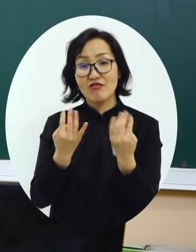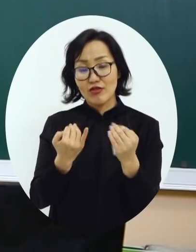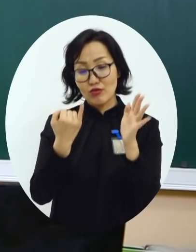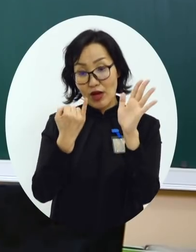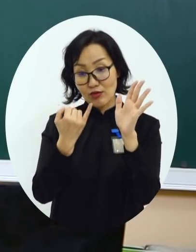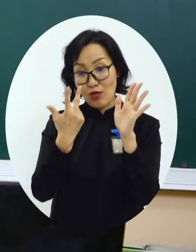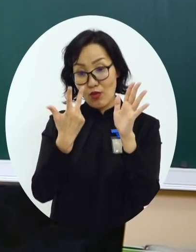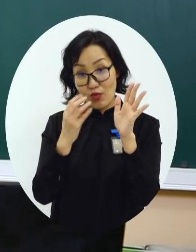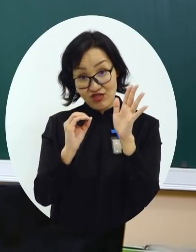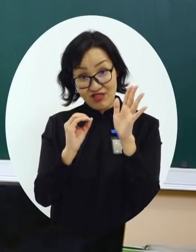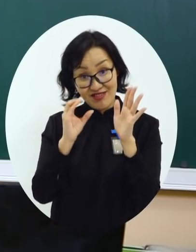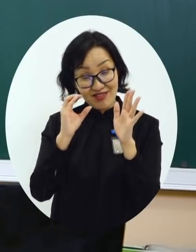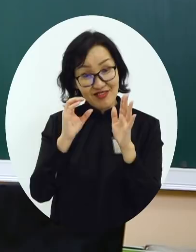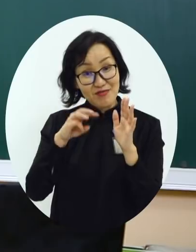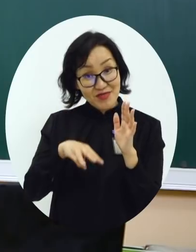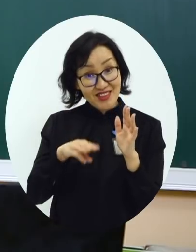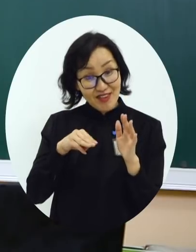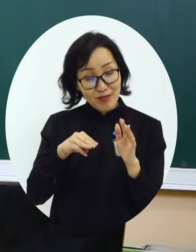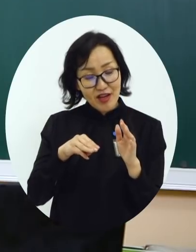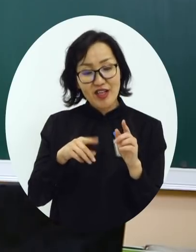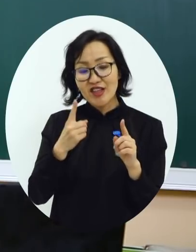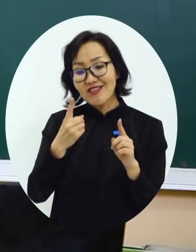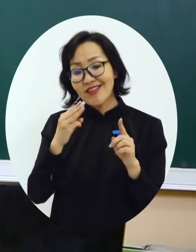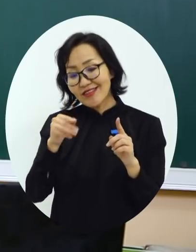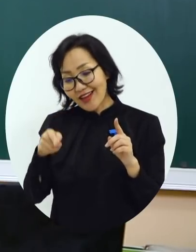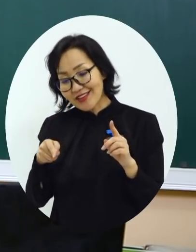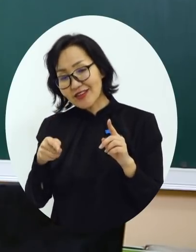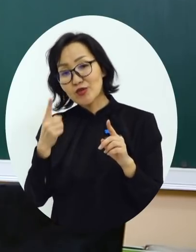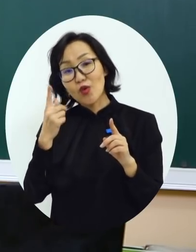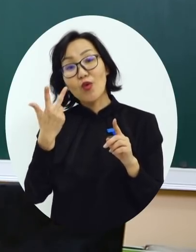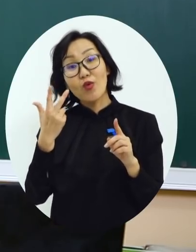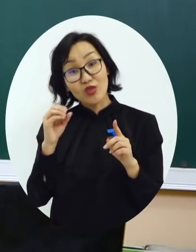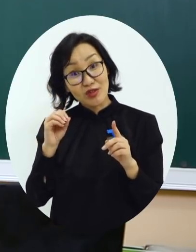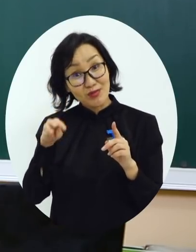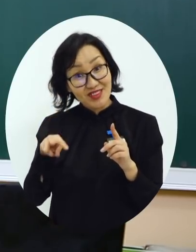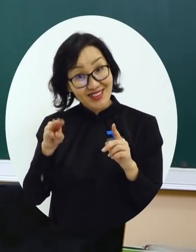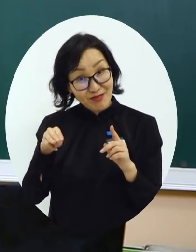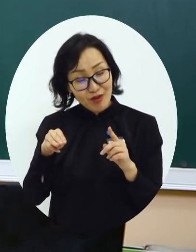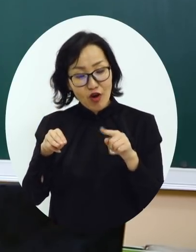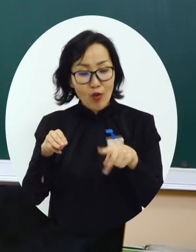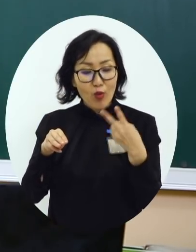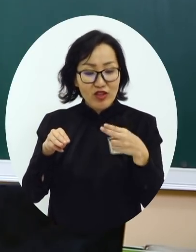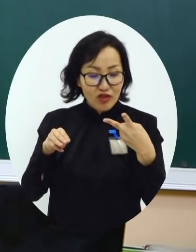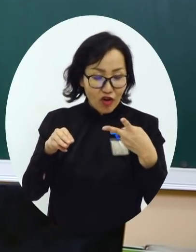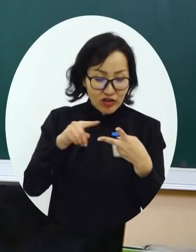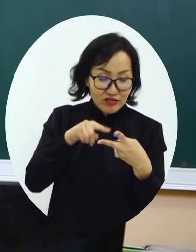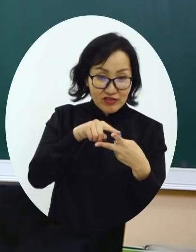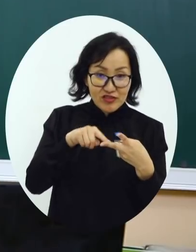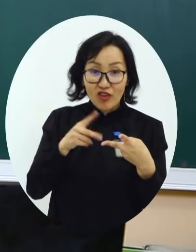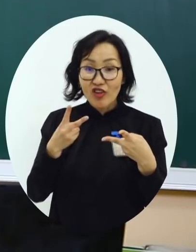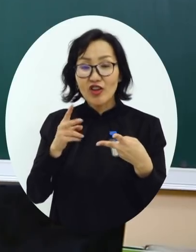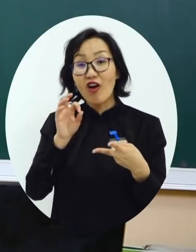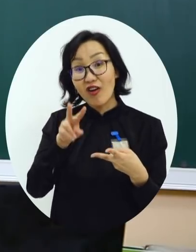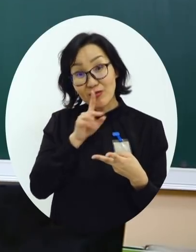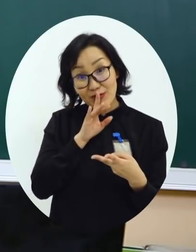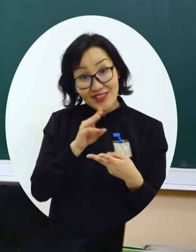тал нь 130 м. Үлдсэн талуудыг олоорой гэсэн байна. Өөрөөр хэлбэл бид нар адил хажууд